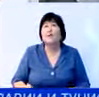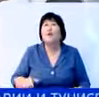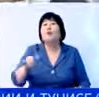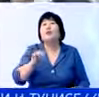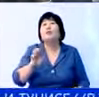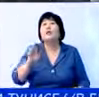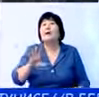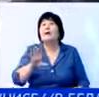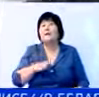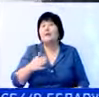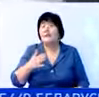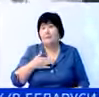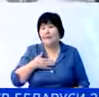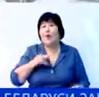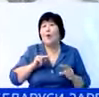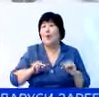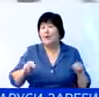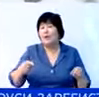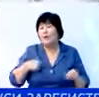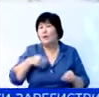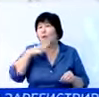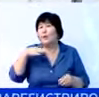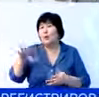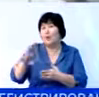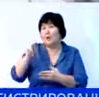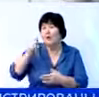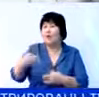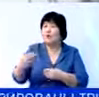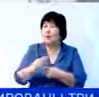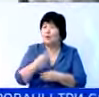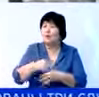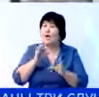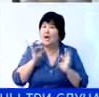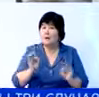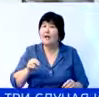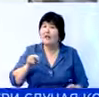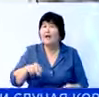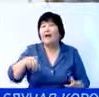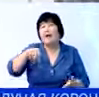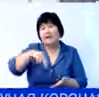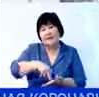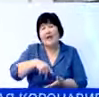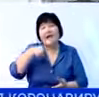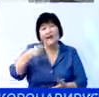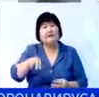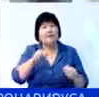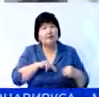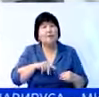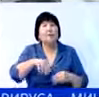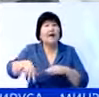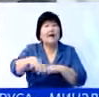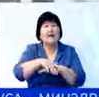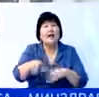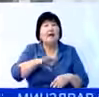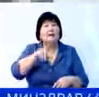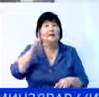видимого было моим учителем я очень многому у нее научилась она учила нас правильно ходить стоять говорить и работать залам она